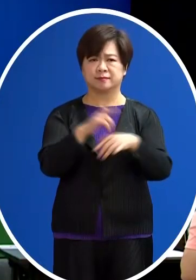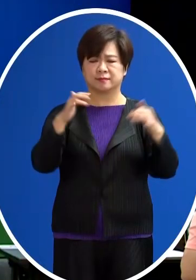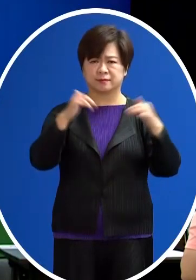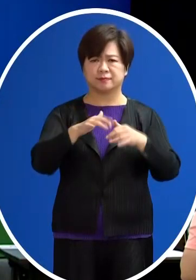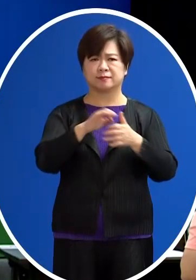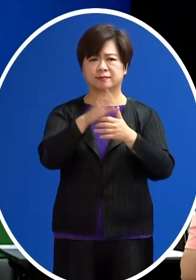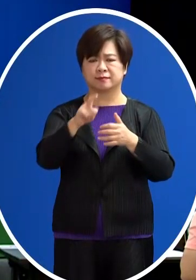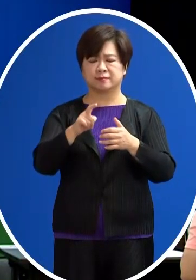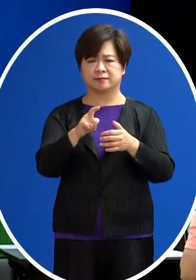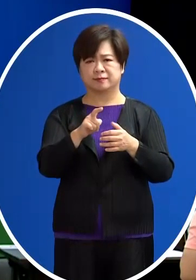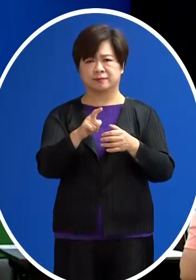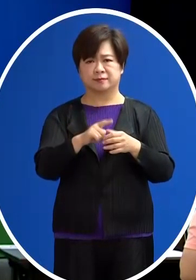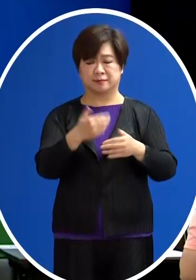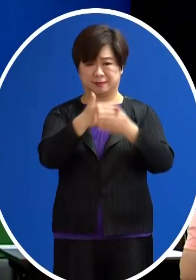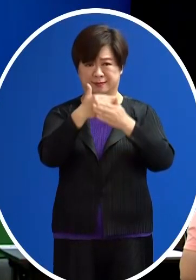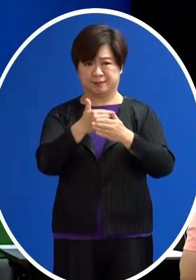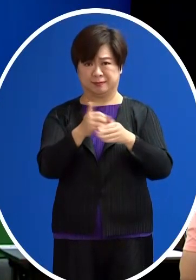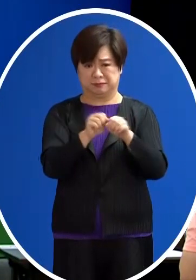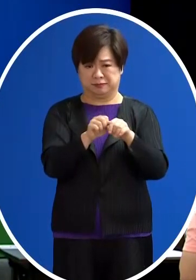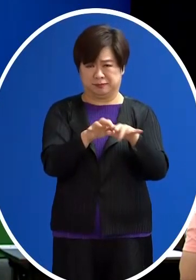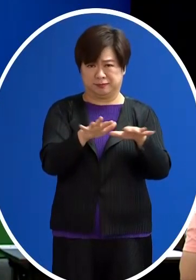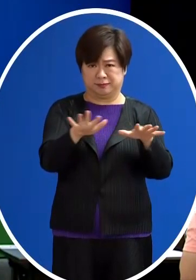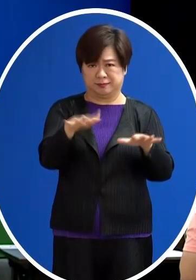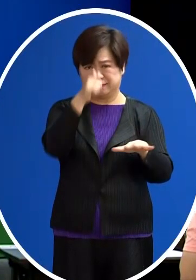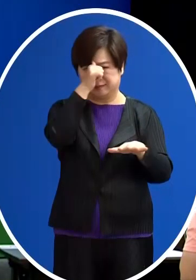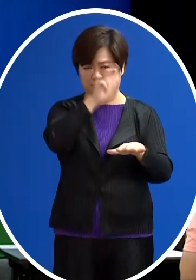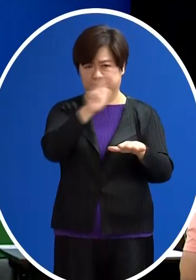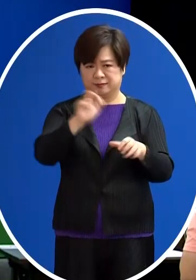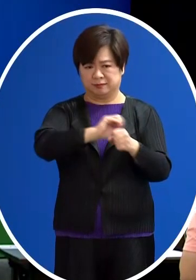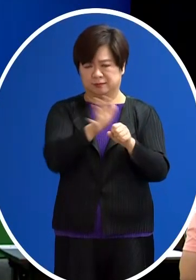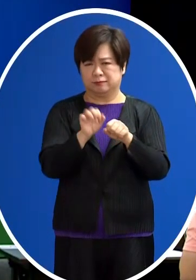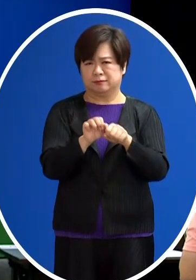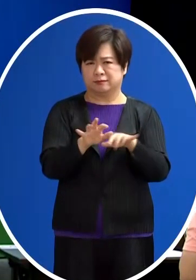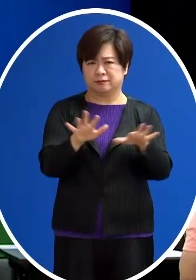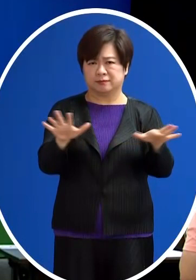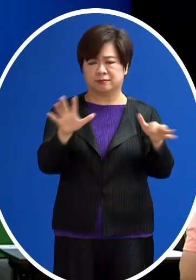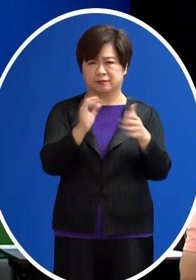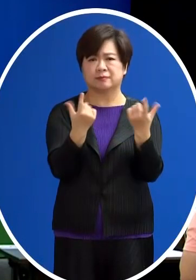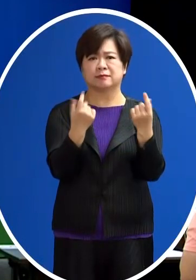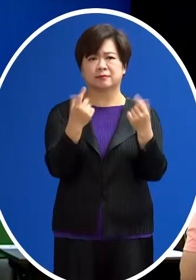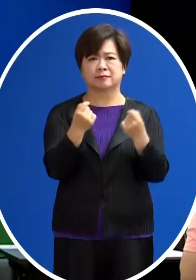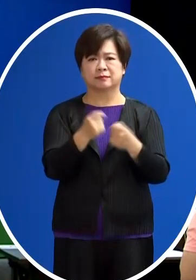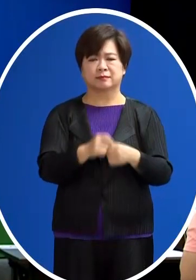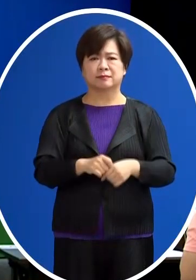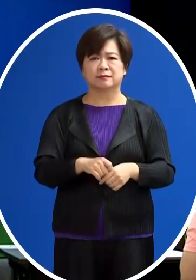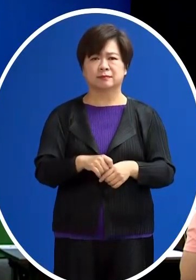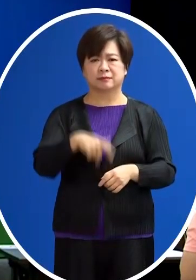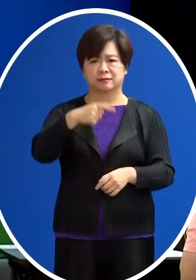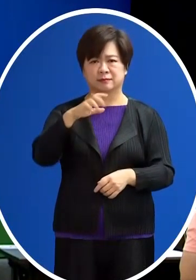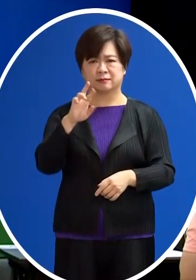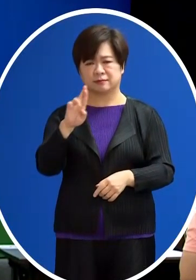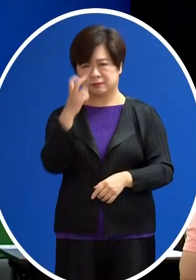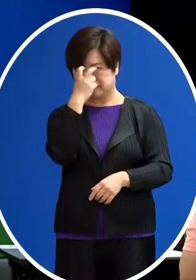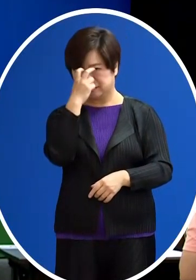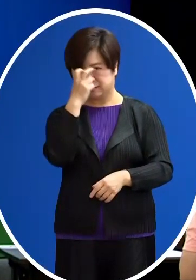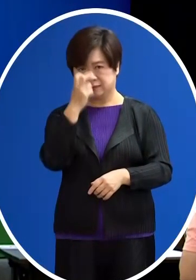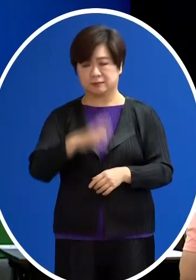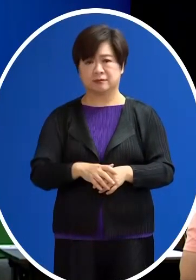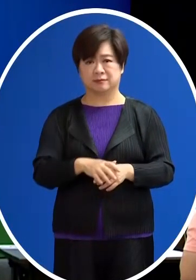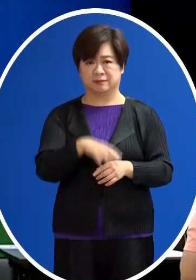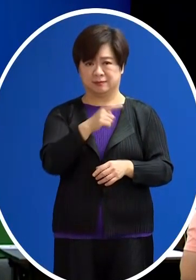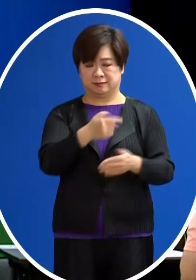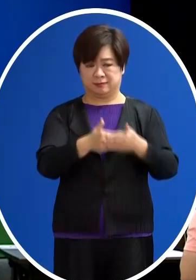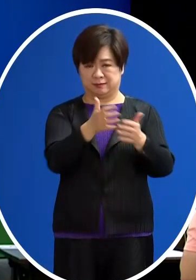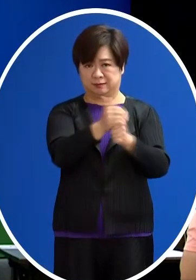中国全境扩散，现在包括南京、武汉等地都已经展开了全城的 PCR 检验，那首都的北京也是出现